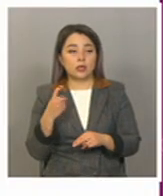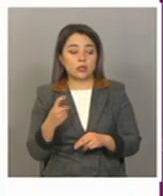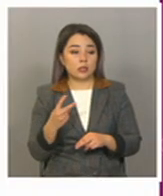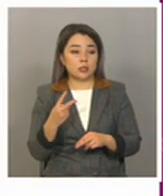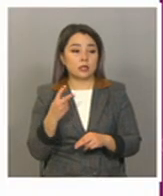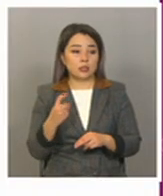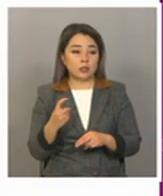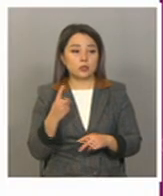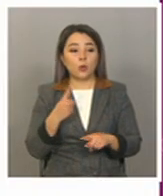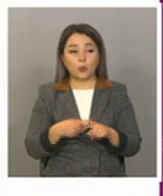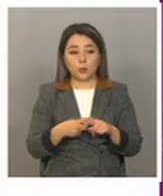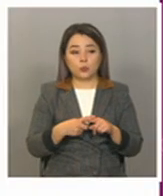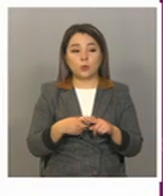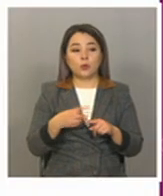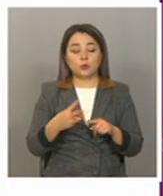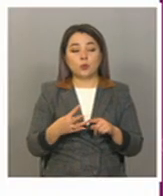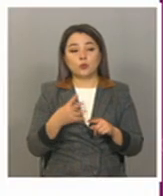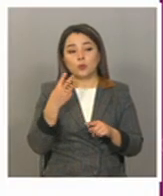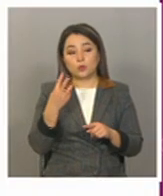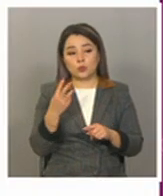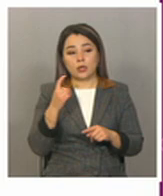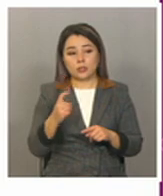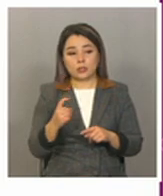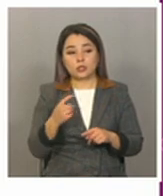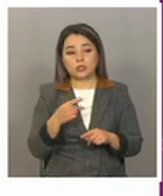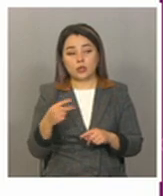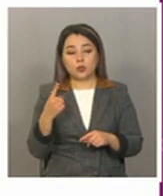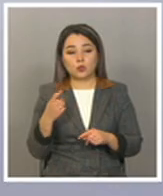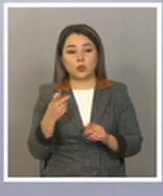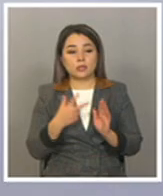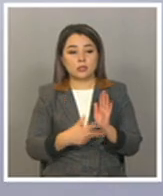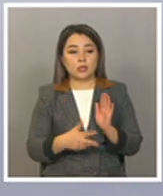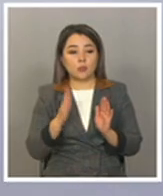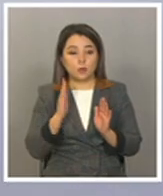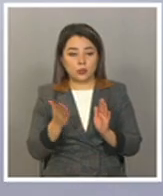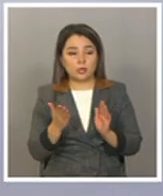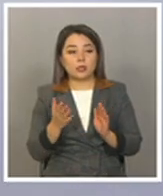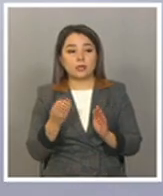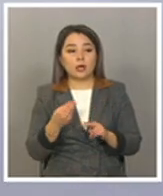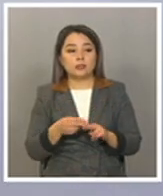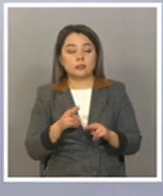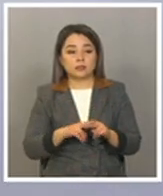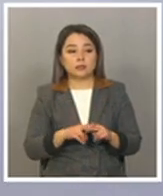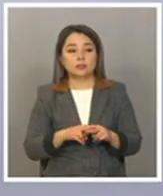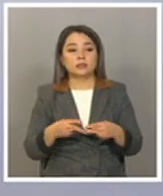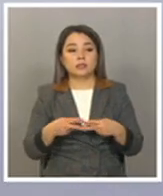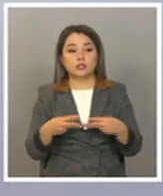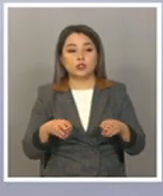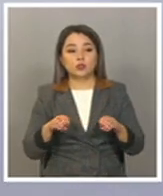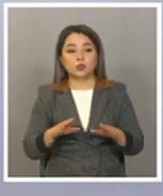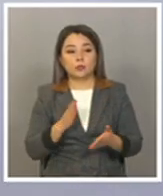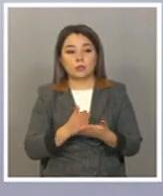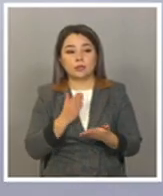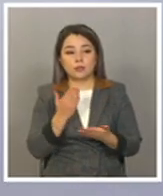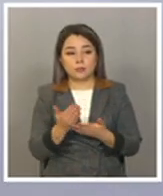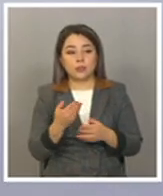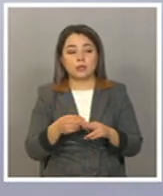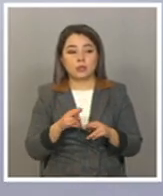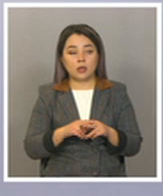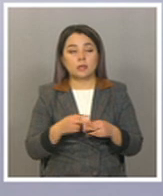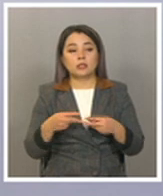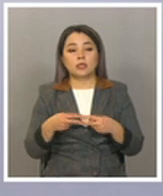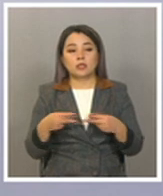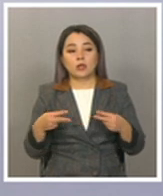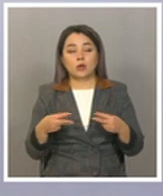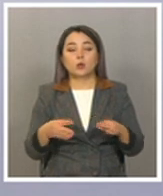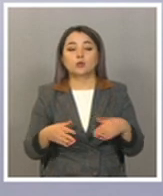2X қосу 4-тен 3X тең 180 болады. Әрі қарай бұл теңдеуді шешеміз, ол үшін теңдеудің сол